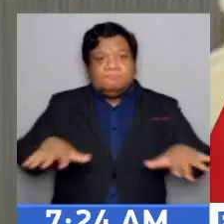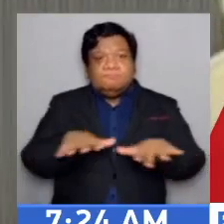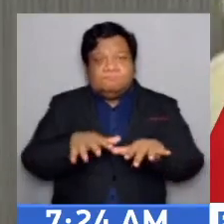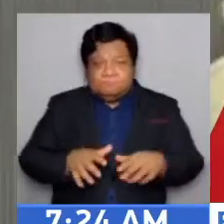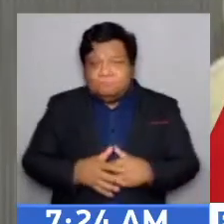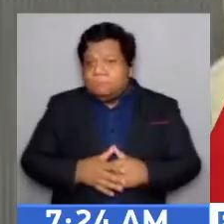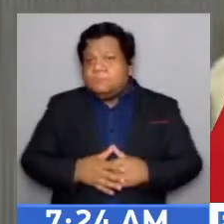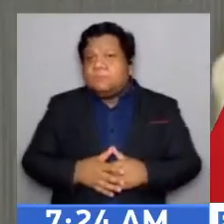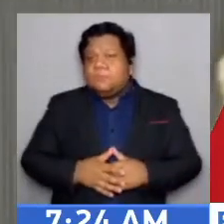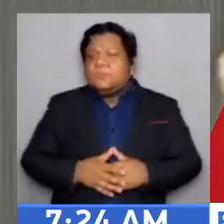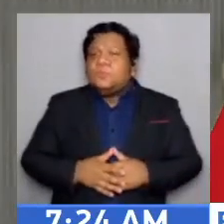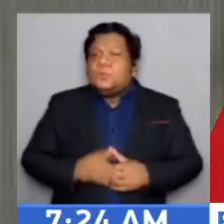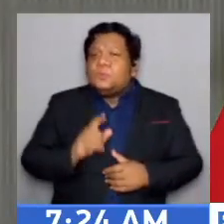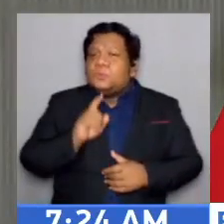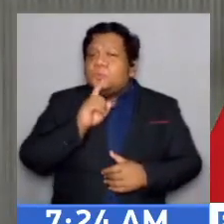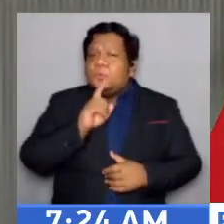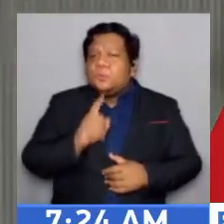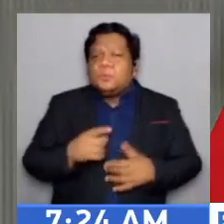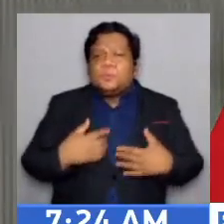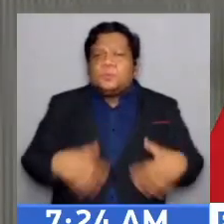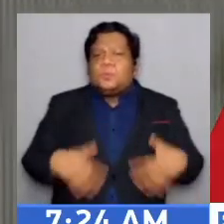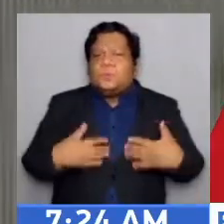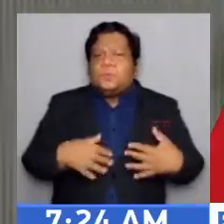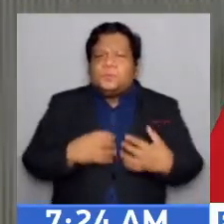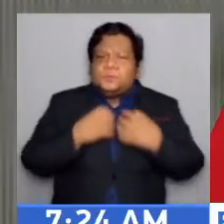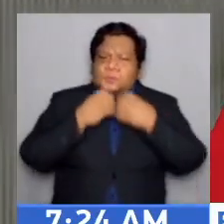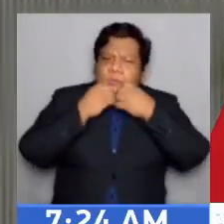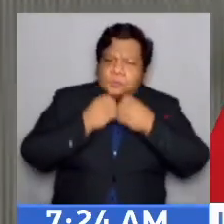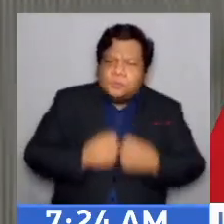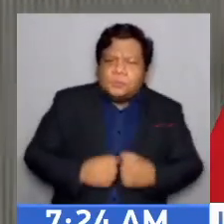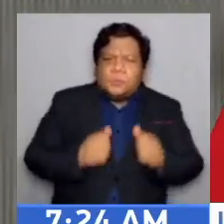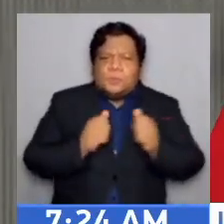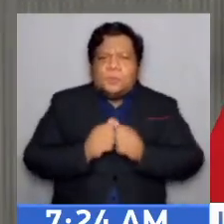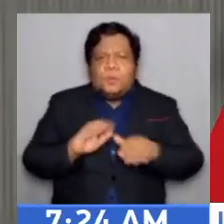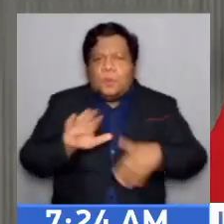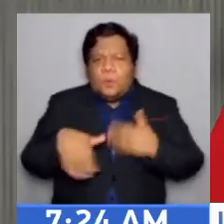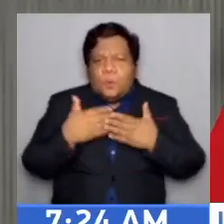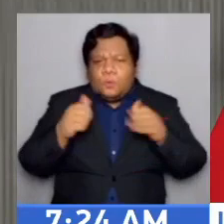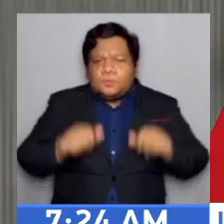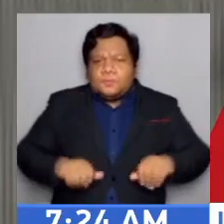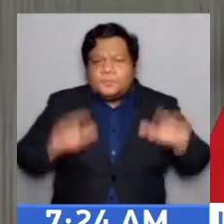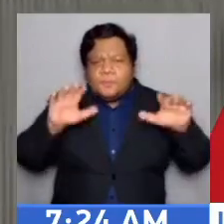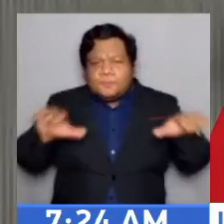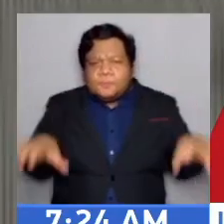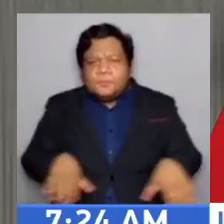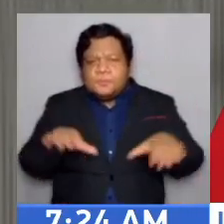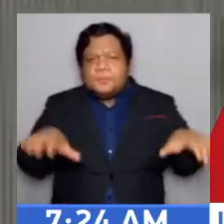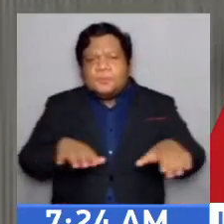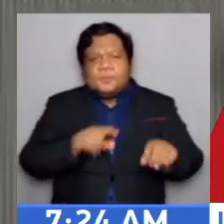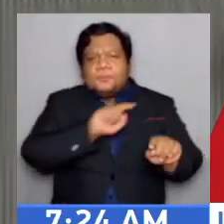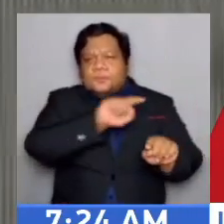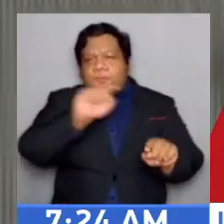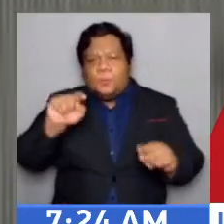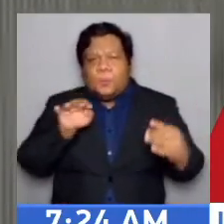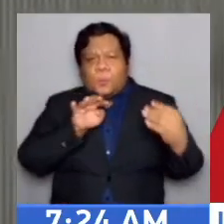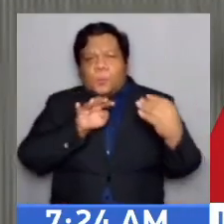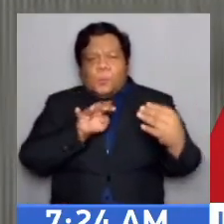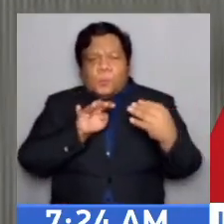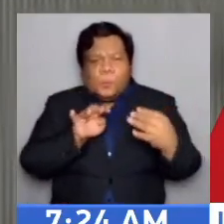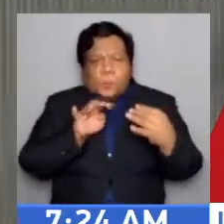sanctified by the blood, the life, and the sacrifices of our brave veterans, we cannot